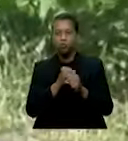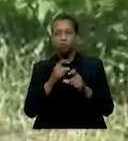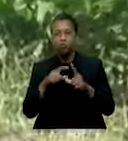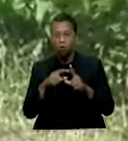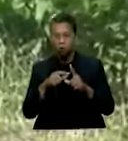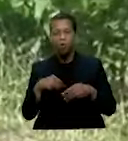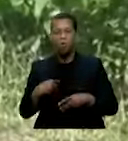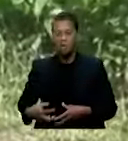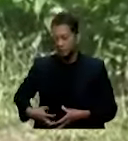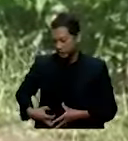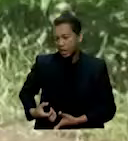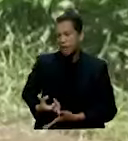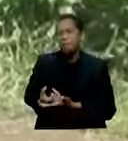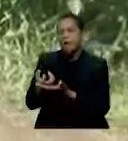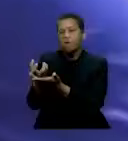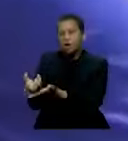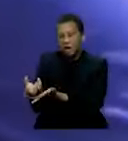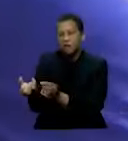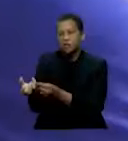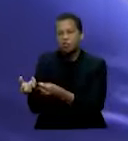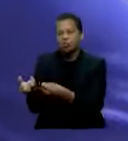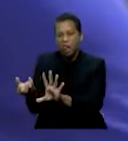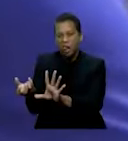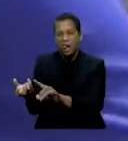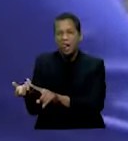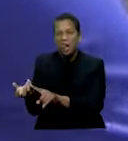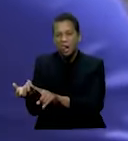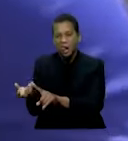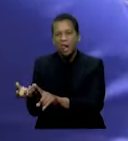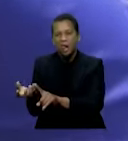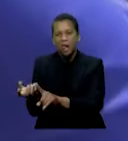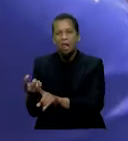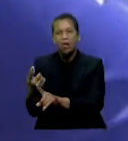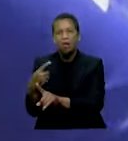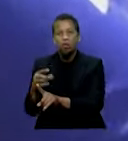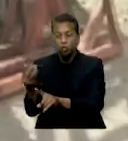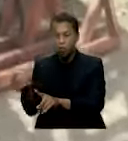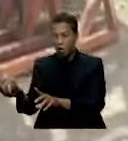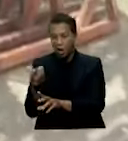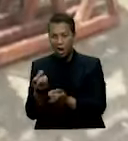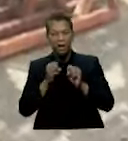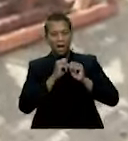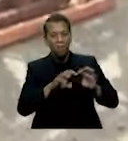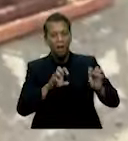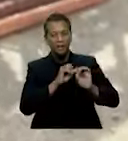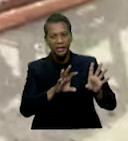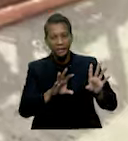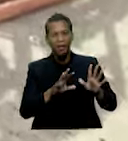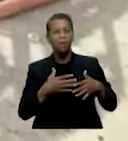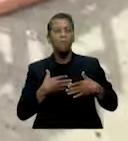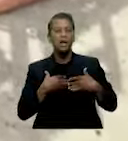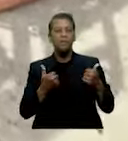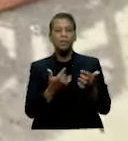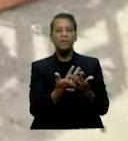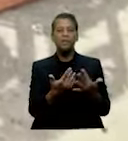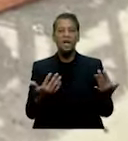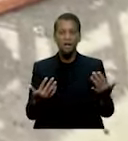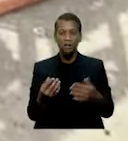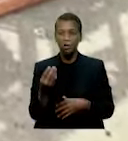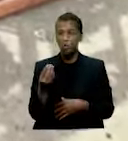sebagai caleg, rela menjual ginjal untuk biaya kampanye dan pemenangannya ke masyarakat yang diperkirakan membutuhkan dana ratusan juta